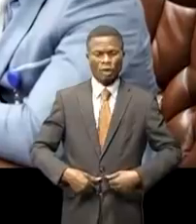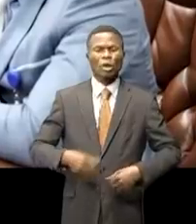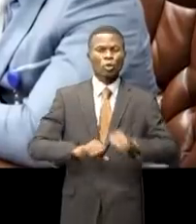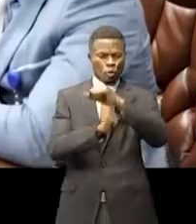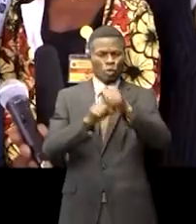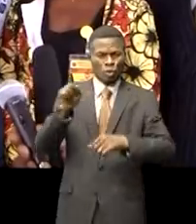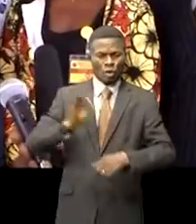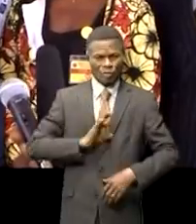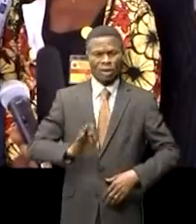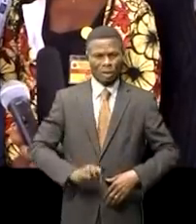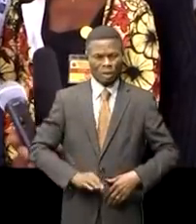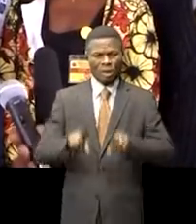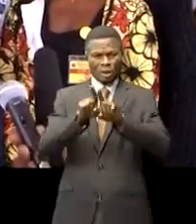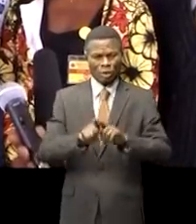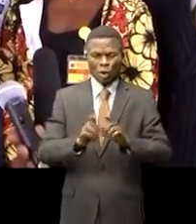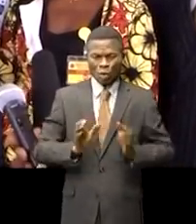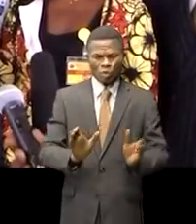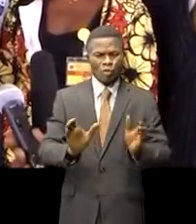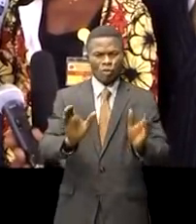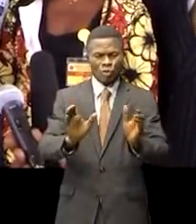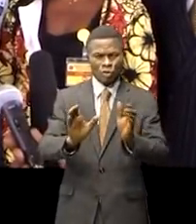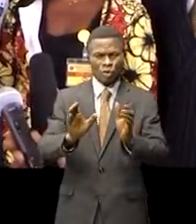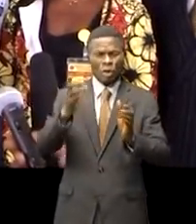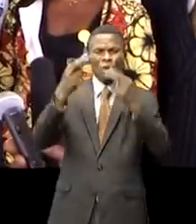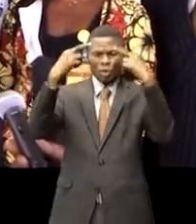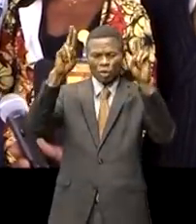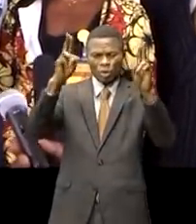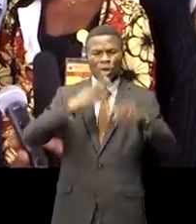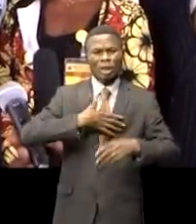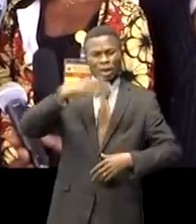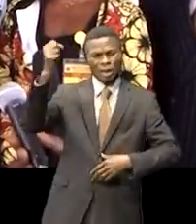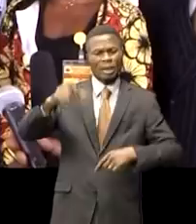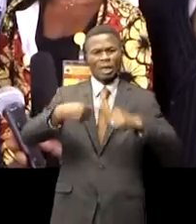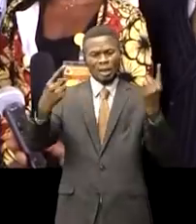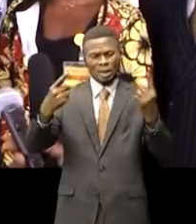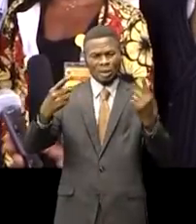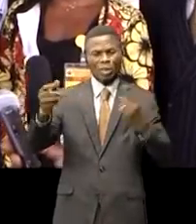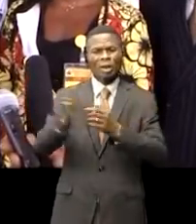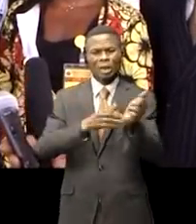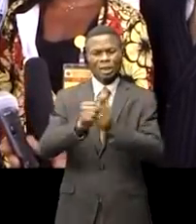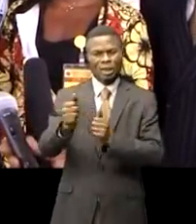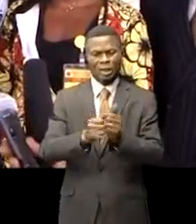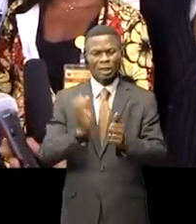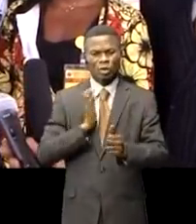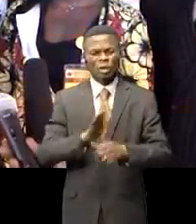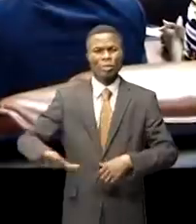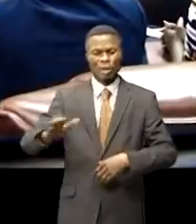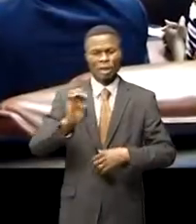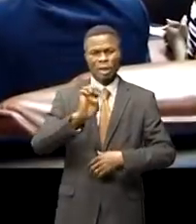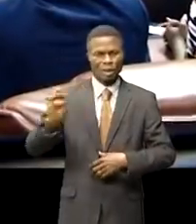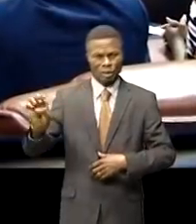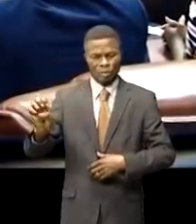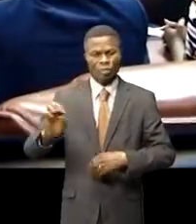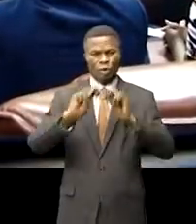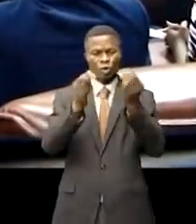entièrement et nous le poussons vers le succès pour vaincre ses ennemis de la paix qui continuent à déstabiliser notre pays une